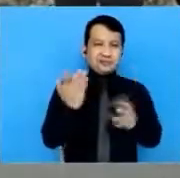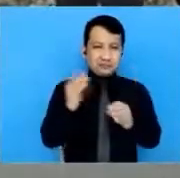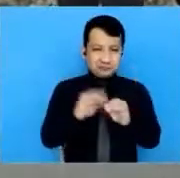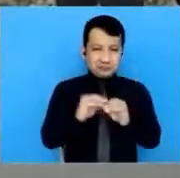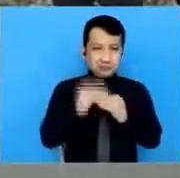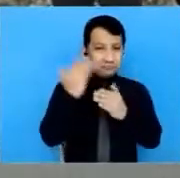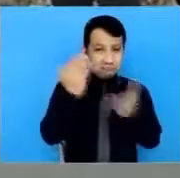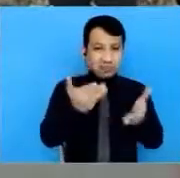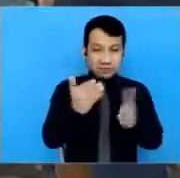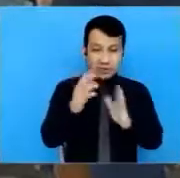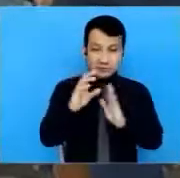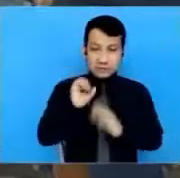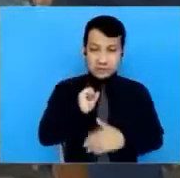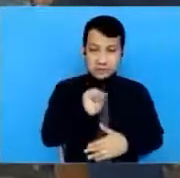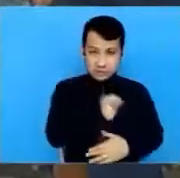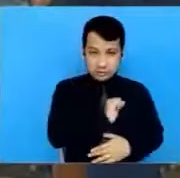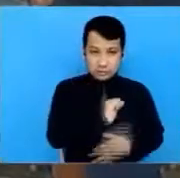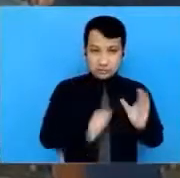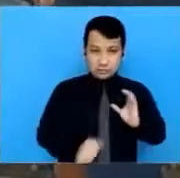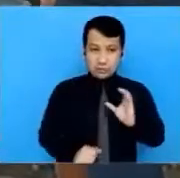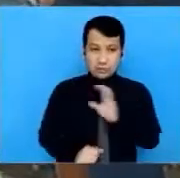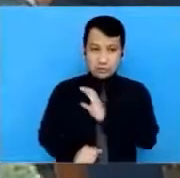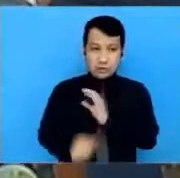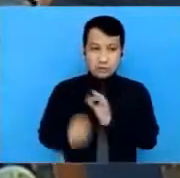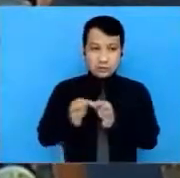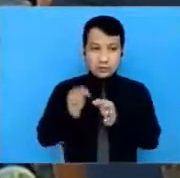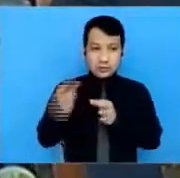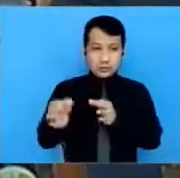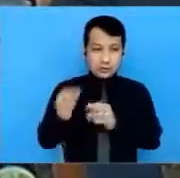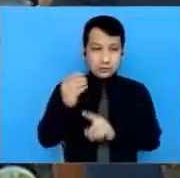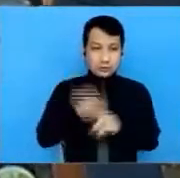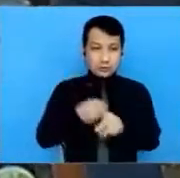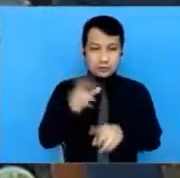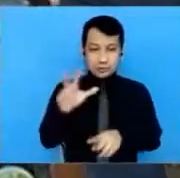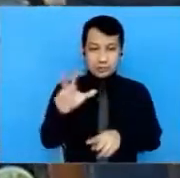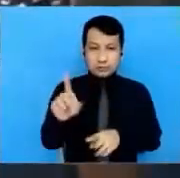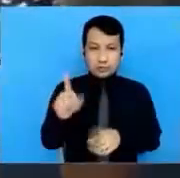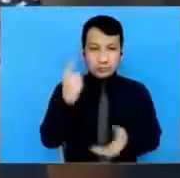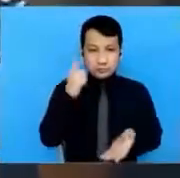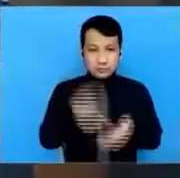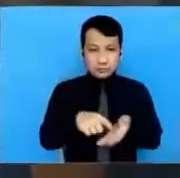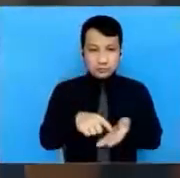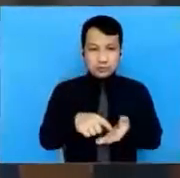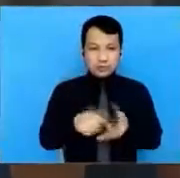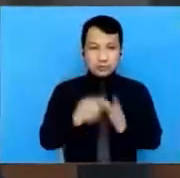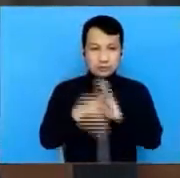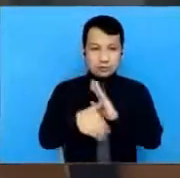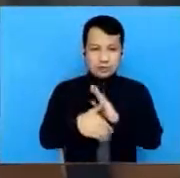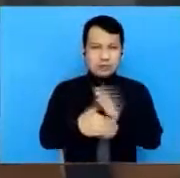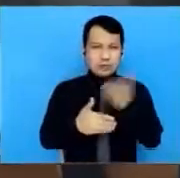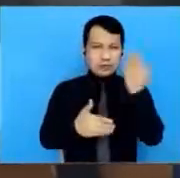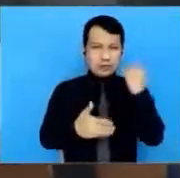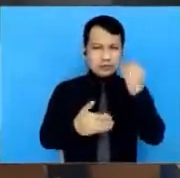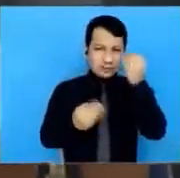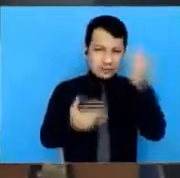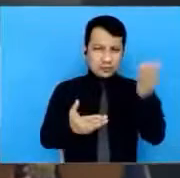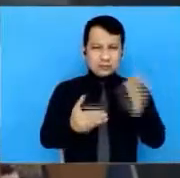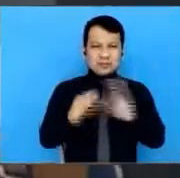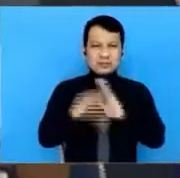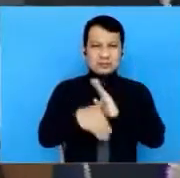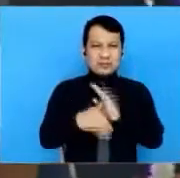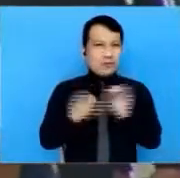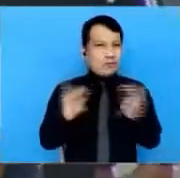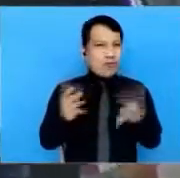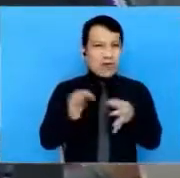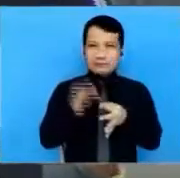ng Senado at Kamara para ma-extend sa October 31 ang voter registration. Dati nang sinabi ng COMELEC na wala ng